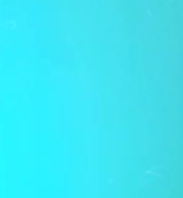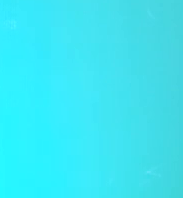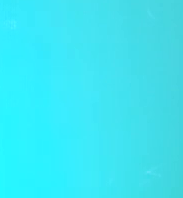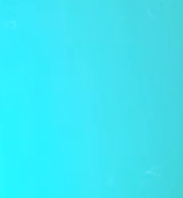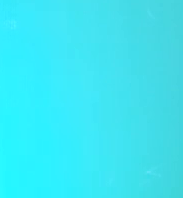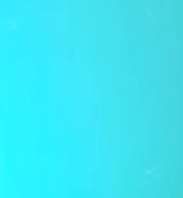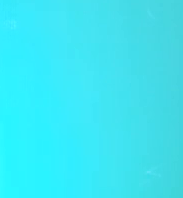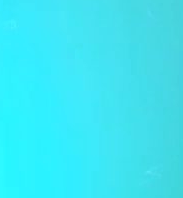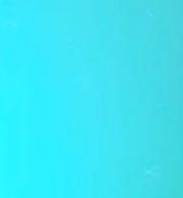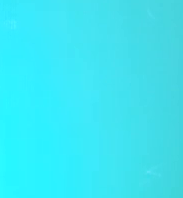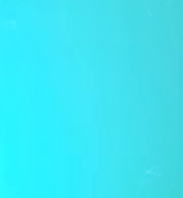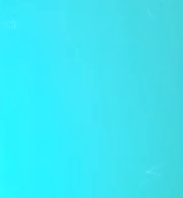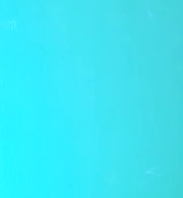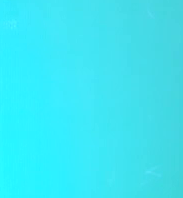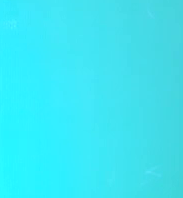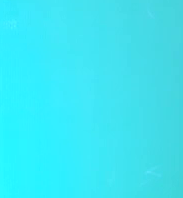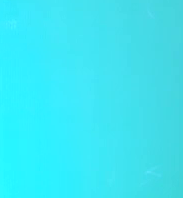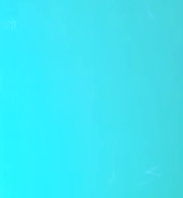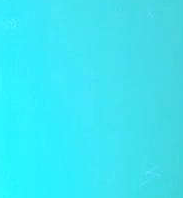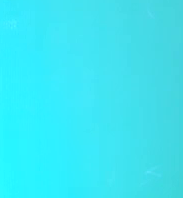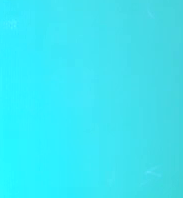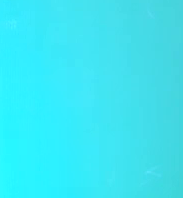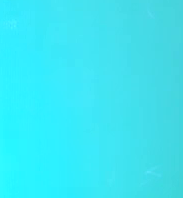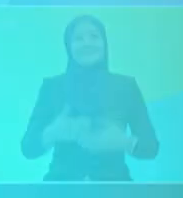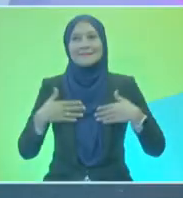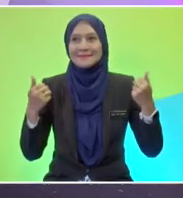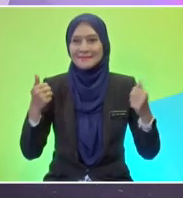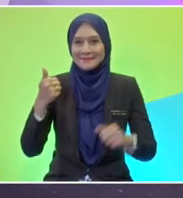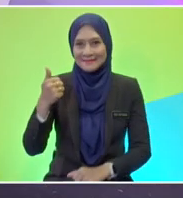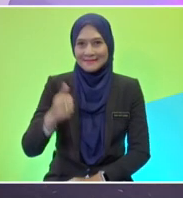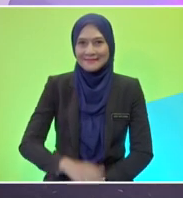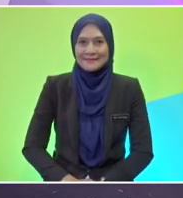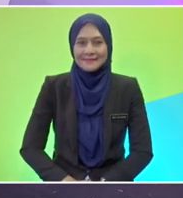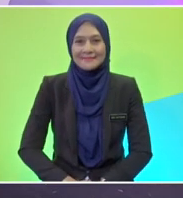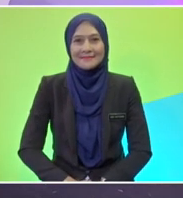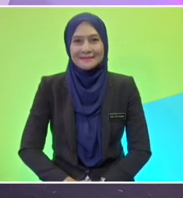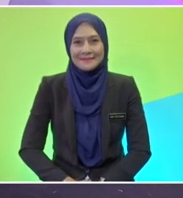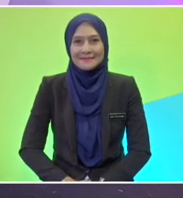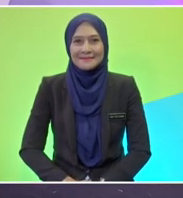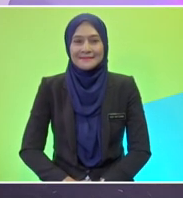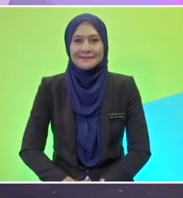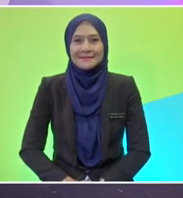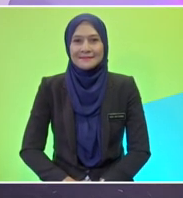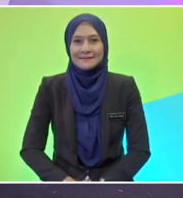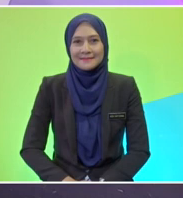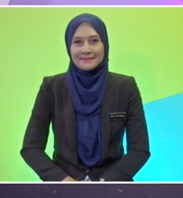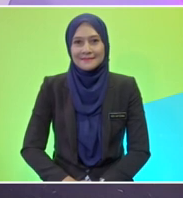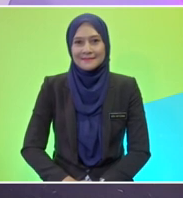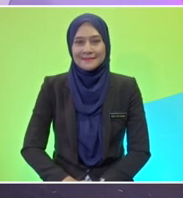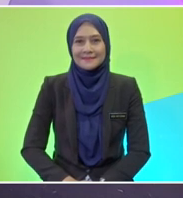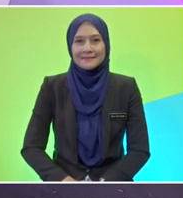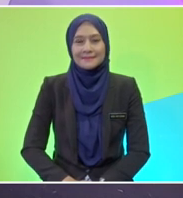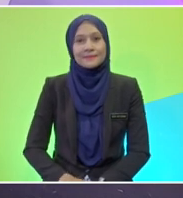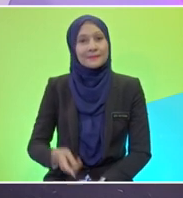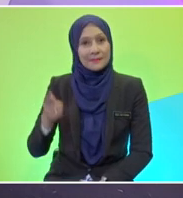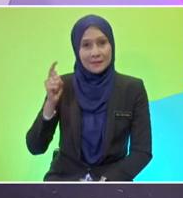Perak. Wah, Cikgu jauh merantau ya, Cikgu. Sihat? Okey, terbaik. Baiklah, Cikgu. Sebentar tadi kita nyanyikan